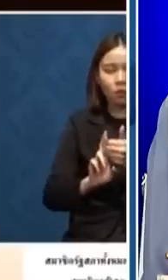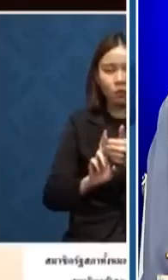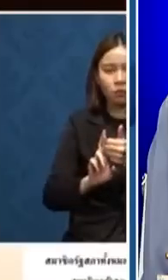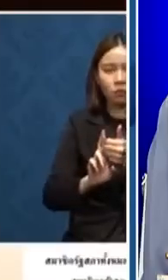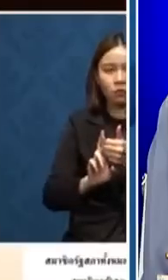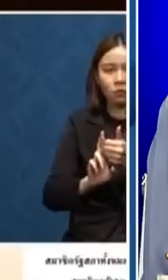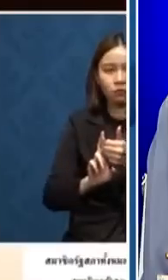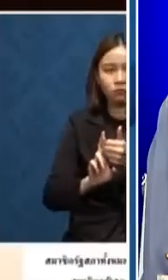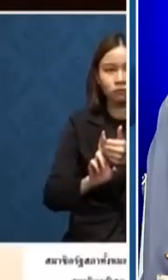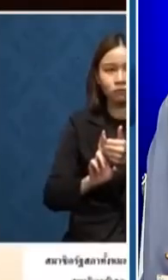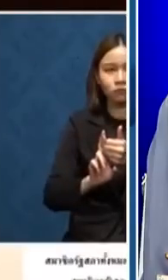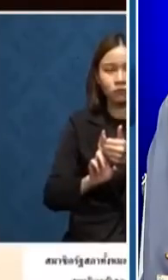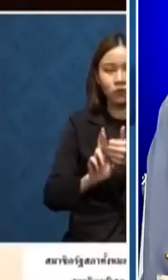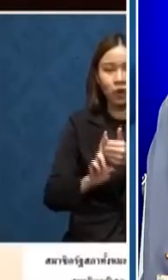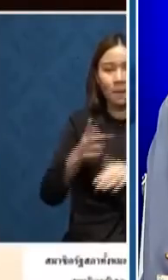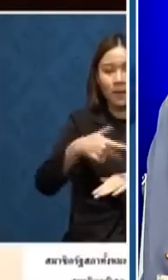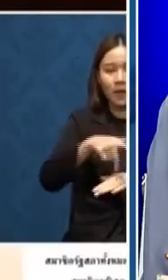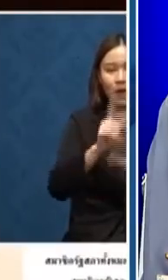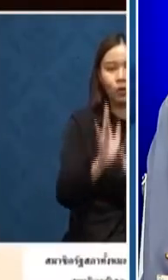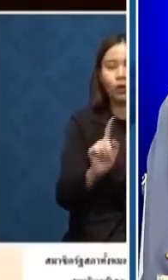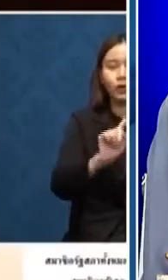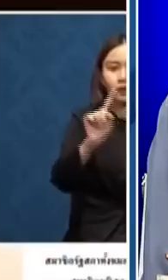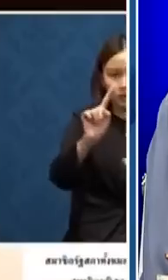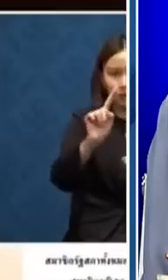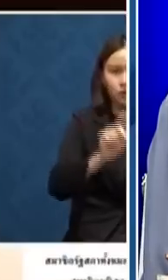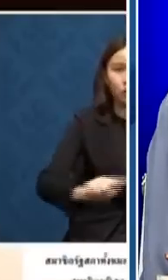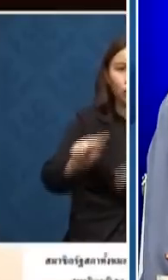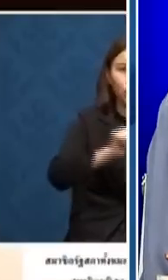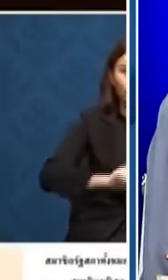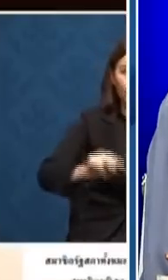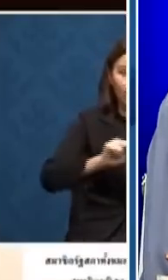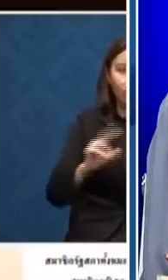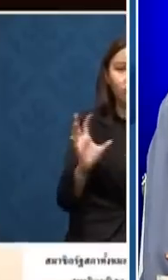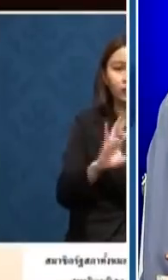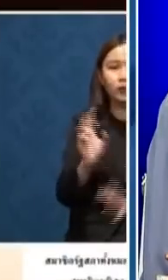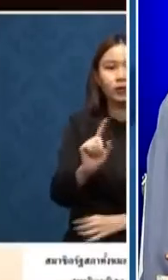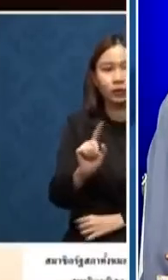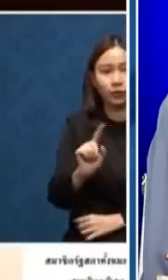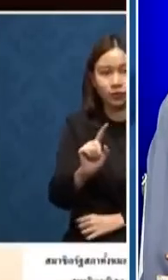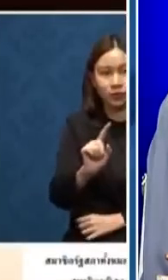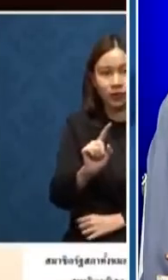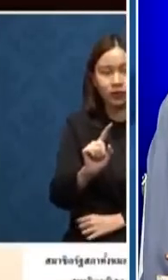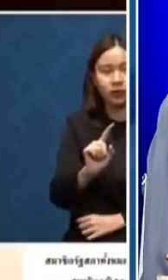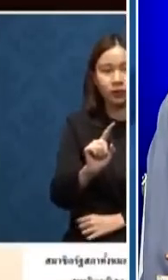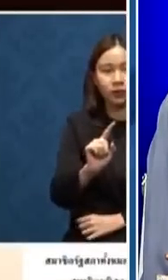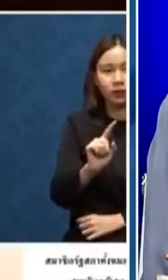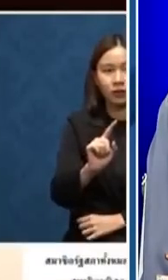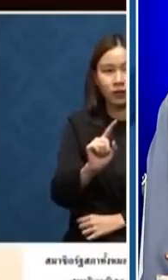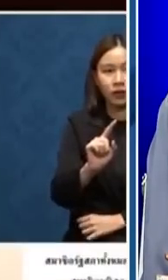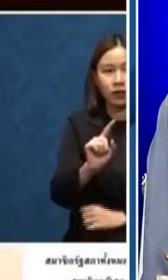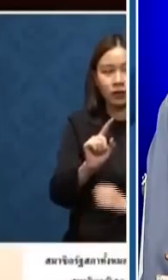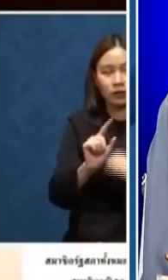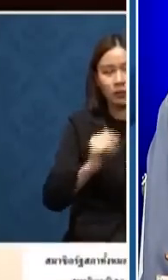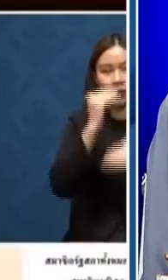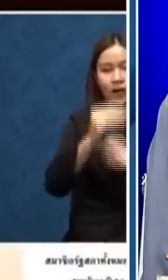มก็เท่ากับว่าคนทำหน้าที่ประธานเนี่ยไม่เข้าใจข้อบังคับการประชุมนะฮะหรือถ้าเกิดว่าพิจารณาต่อไปแล้วถ้าเกิดว่